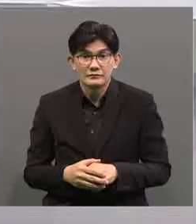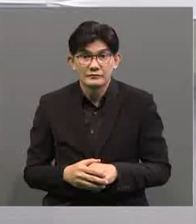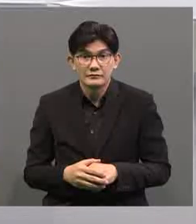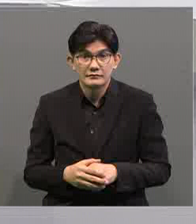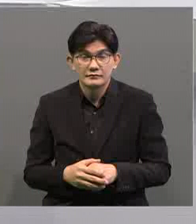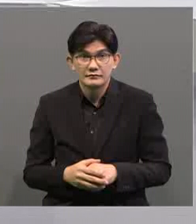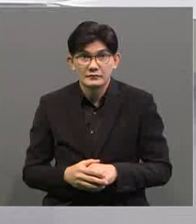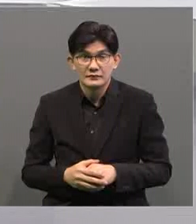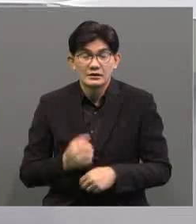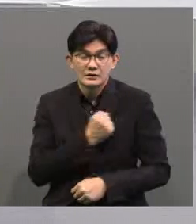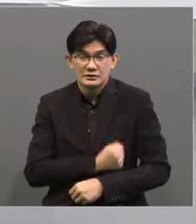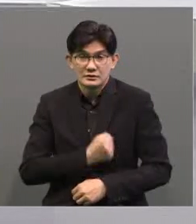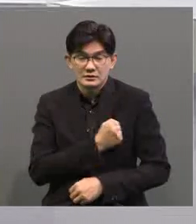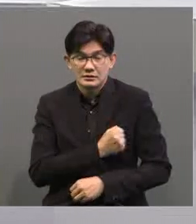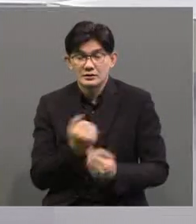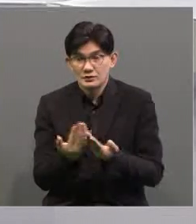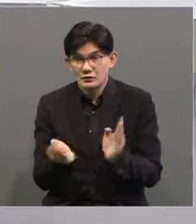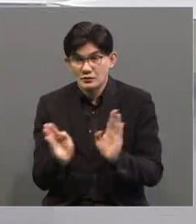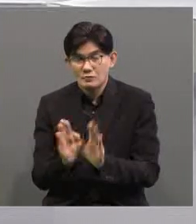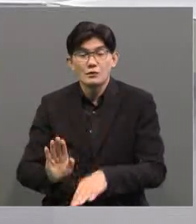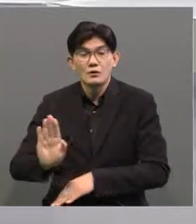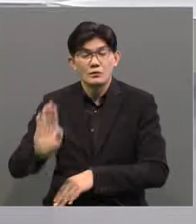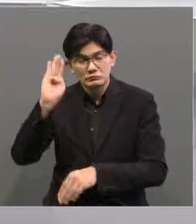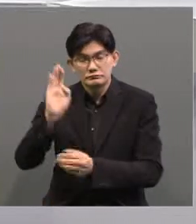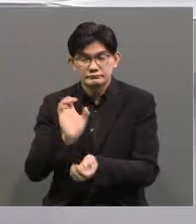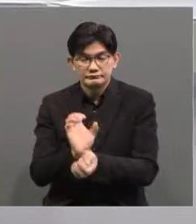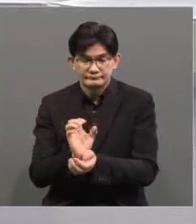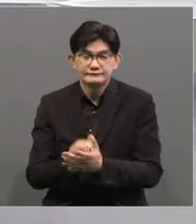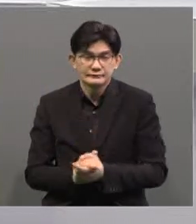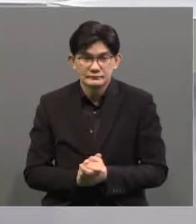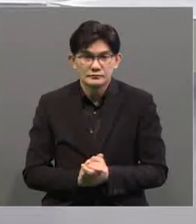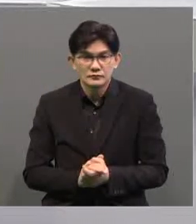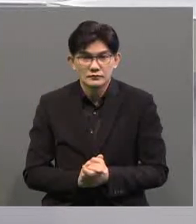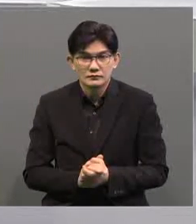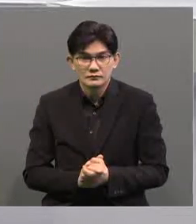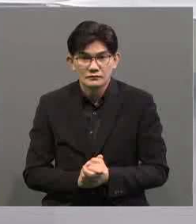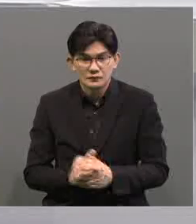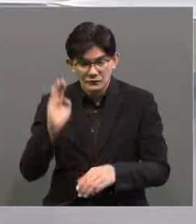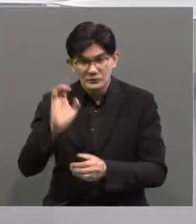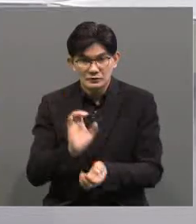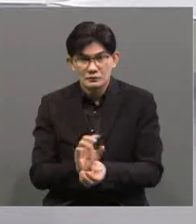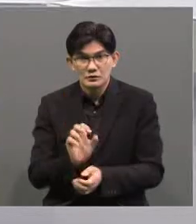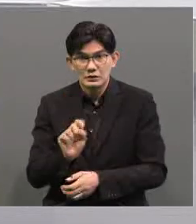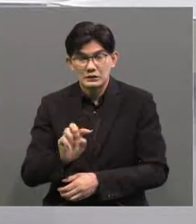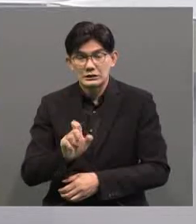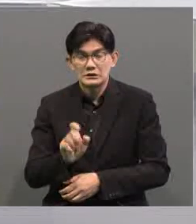ก็ต้องขอแสดงความเสียใจกับครอบครัวของตำรวจท่านที่เสียชีวิตด้วยนะคะ ตำรวจตรีศิวกรนะครับ